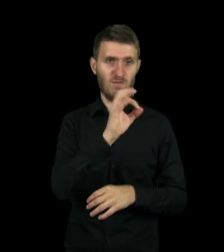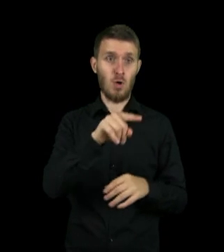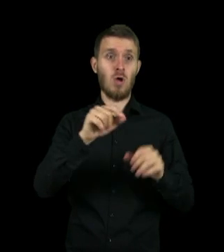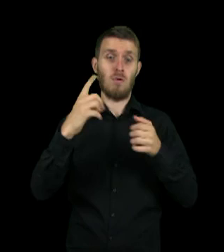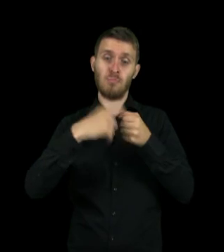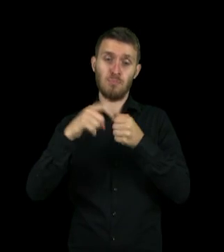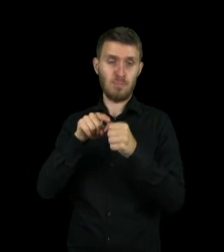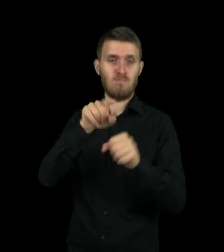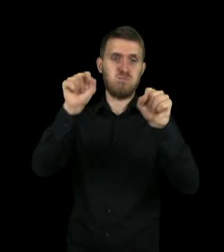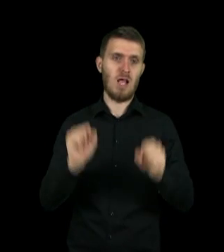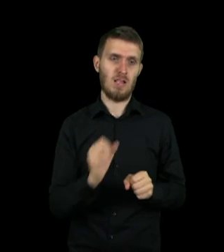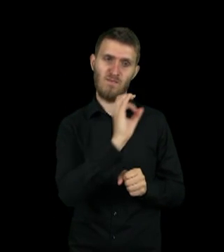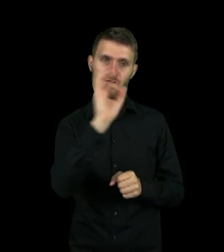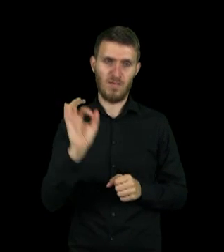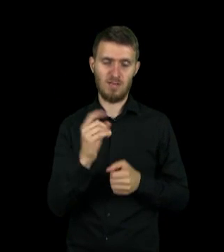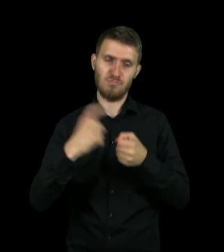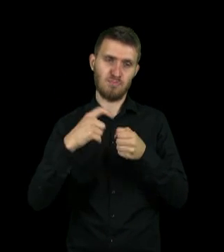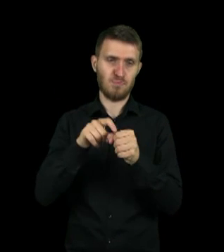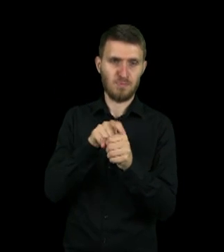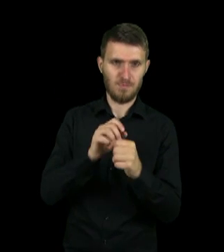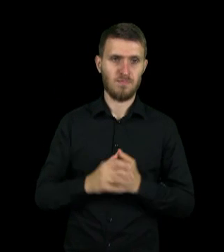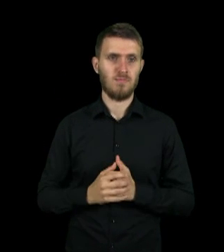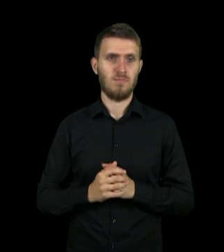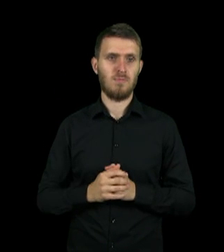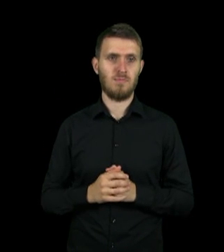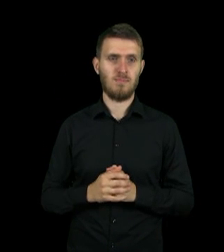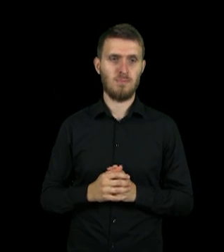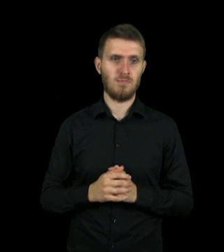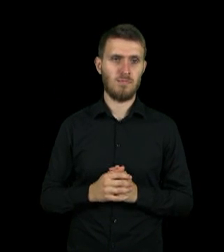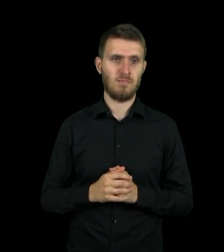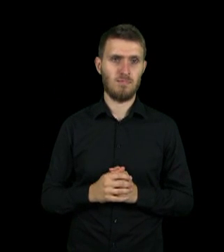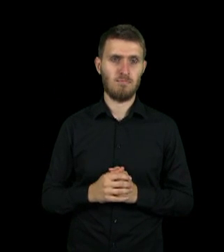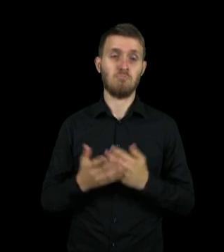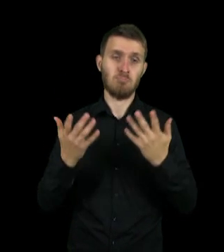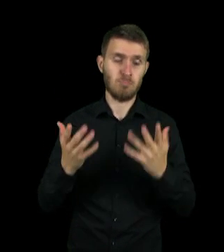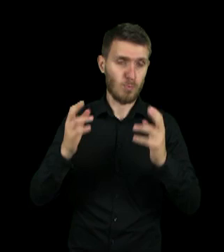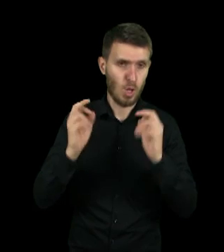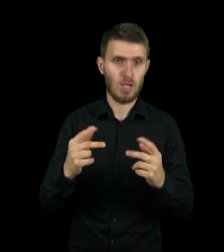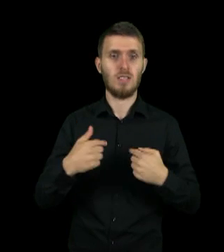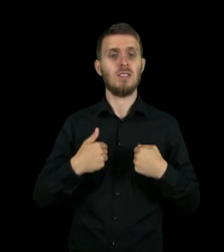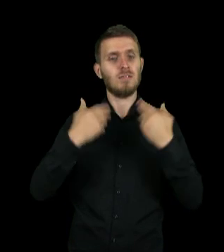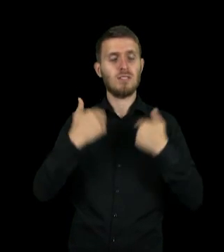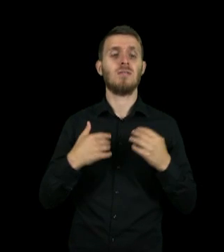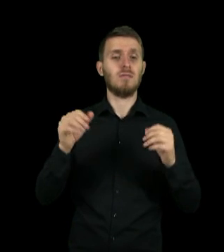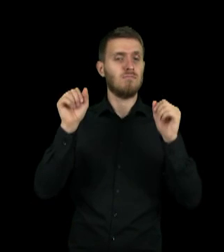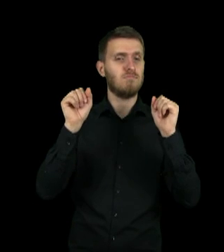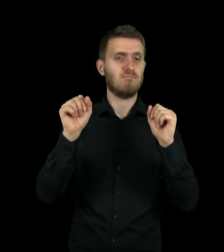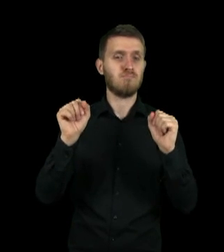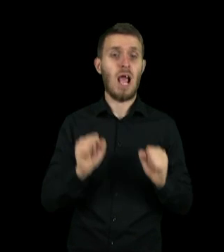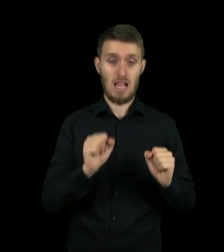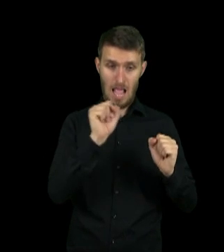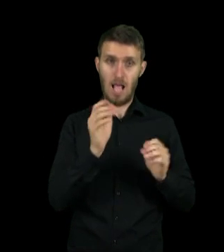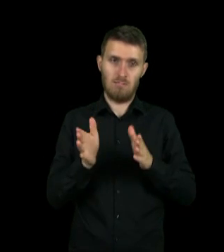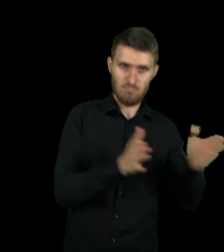mają więc własne banki członkowskie jest inna sieć sieć MasterCard są jej